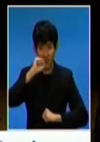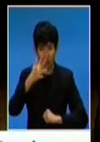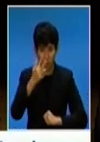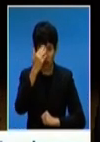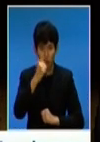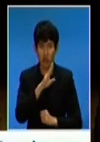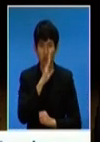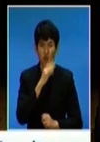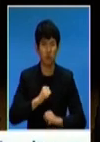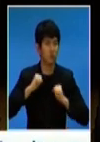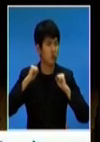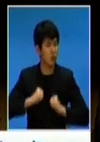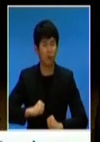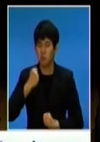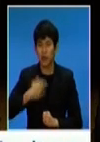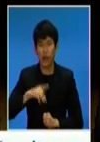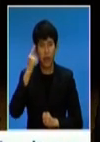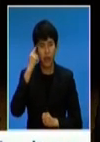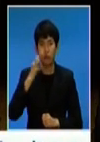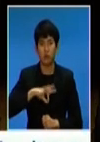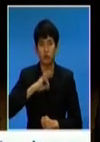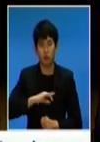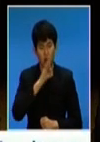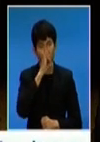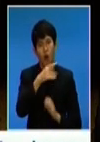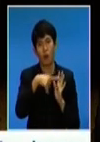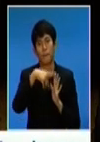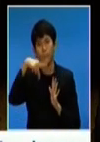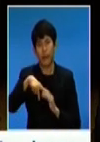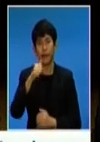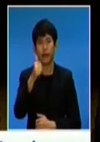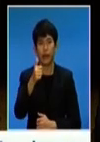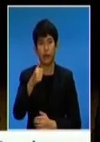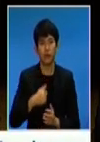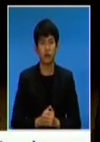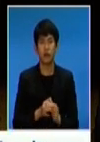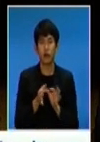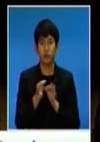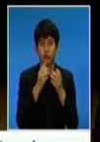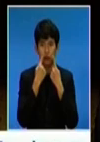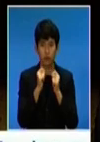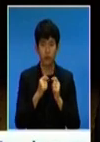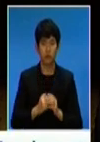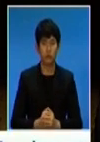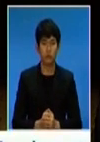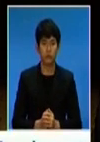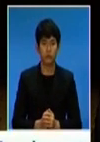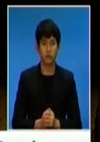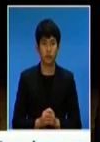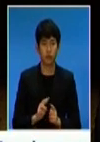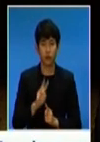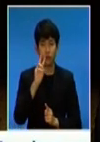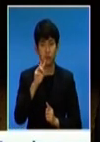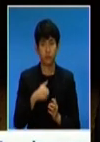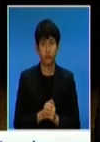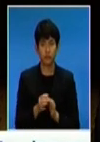งกันไม่ได้เป็นมูลละเมิดต้องไปฟ้องทางแพ่งนะครับเรื่องที่2ครับท่านพูด